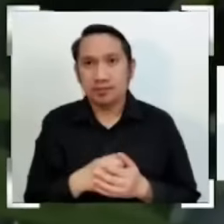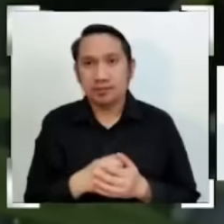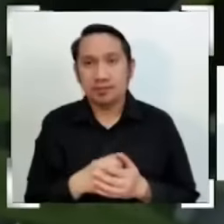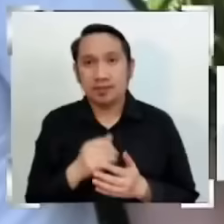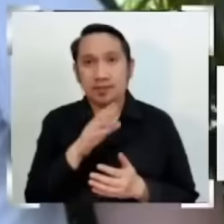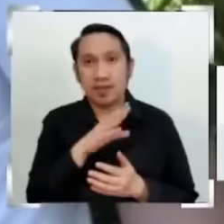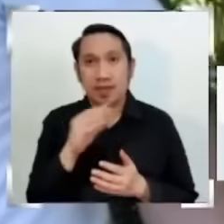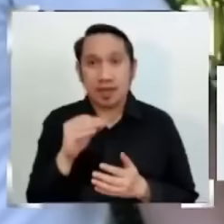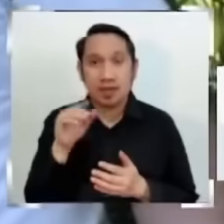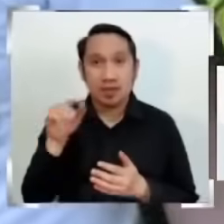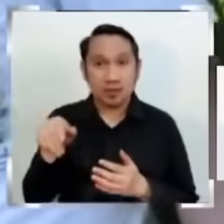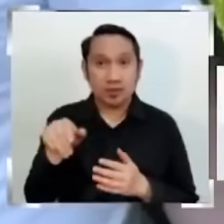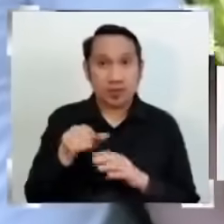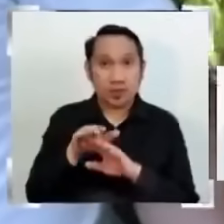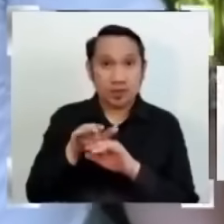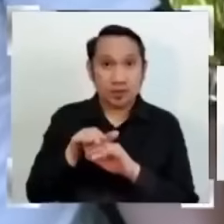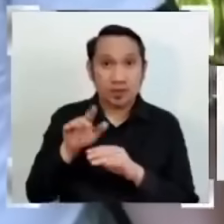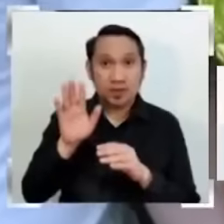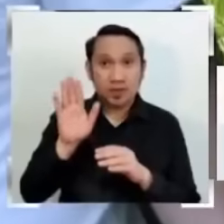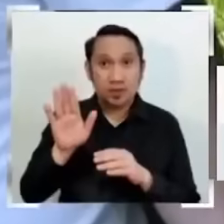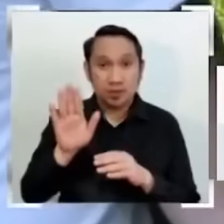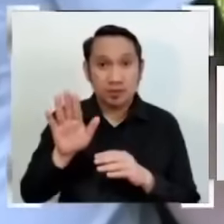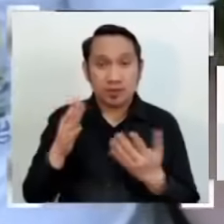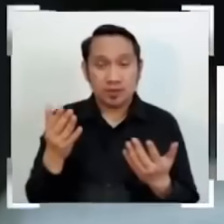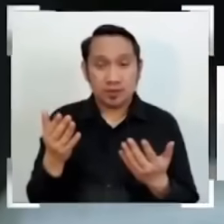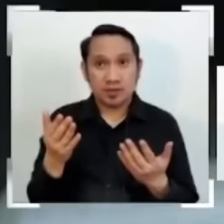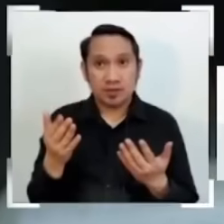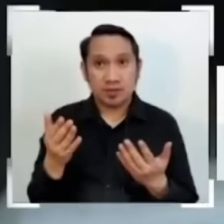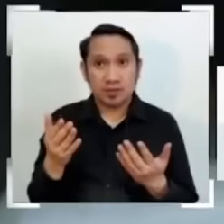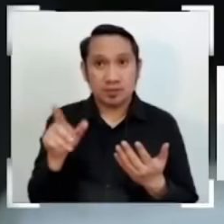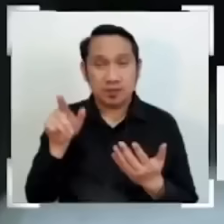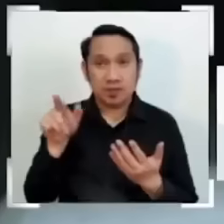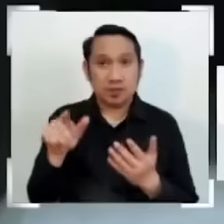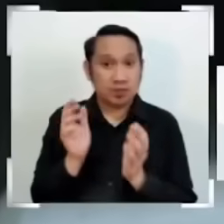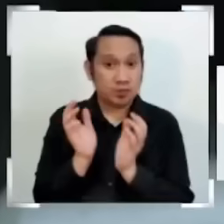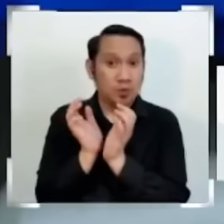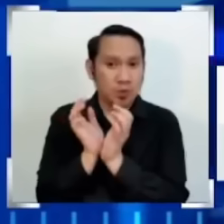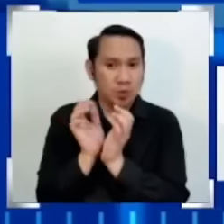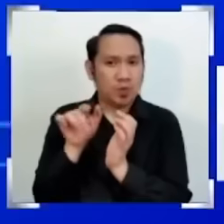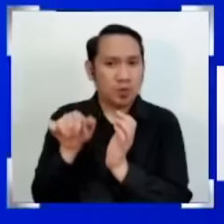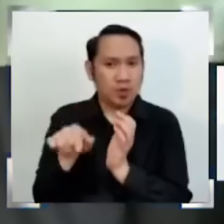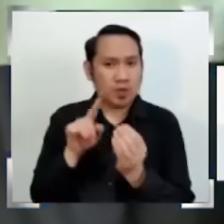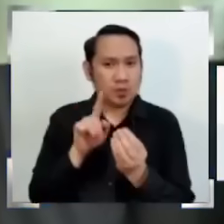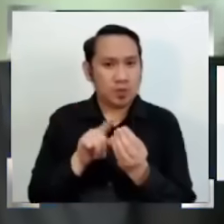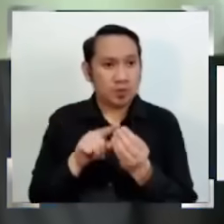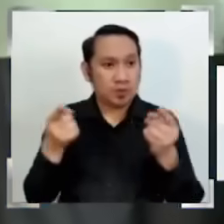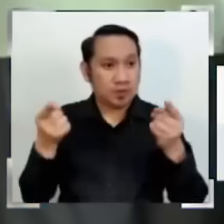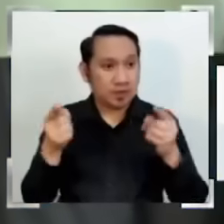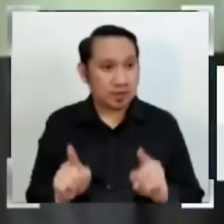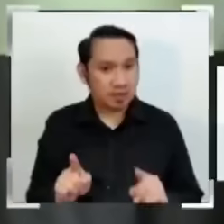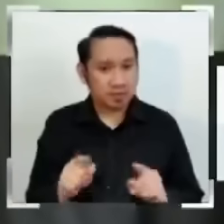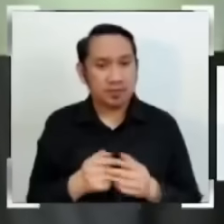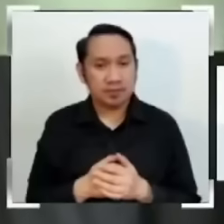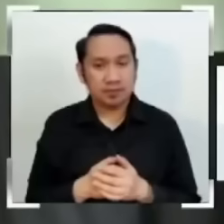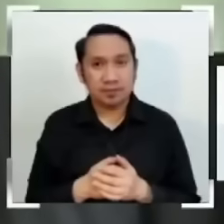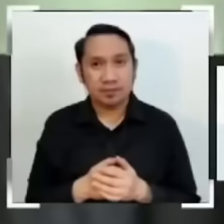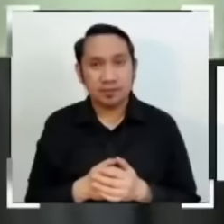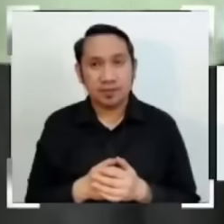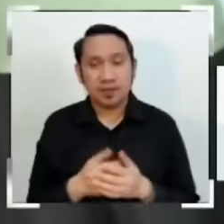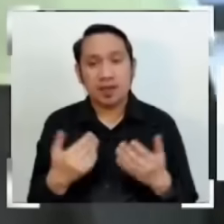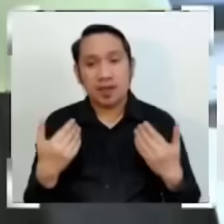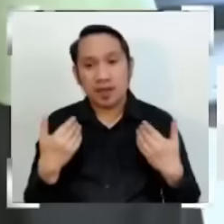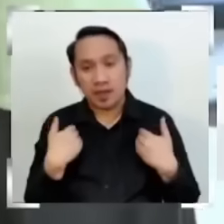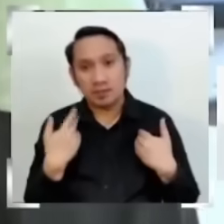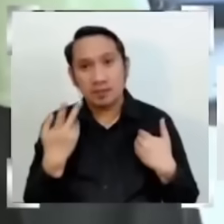Mindoro LGU sa kanilang Social Welfare and Development Office ang kanyang sitwasyon. Nung nakuha nila, may sariwa pang sugat.